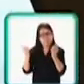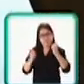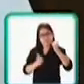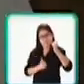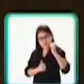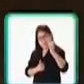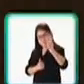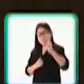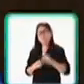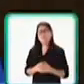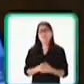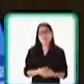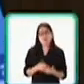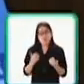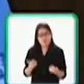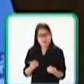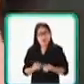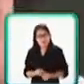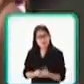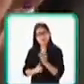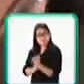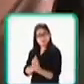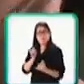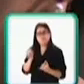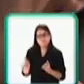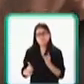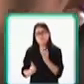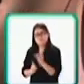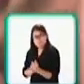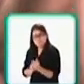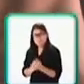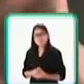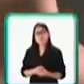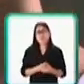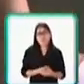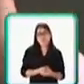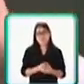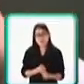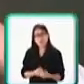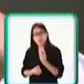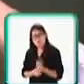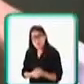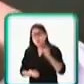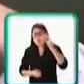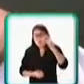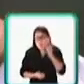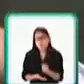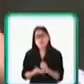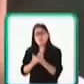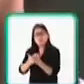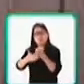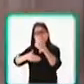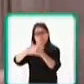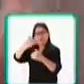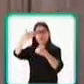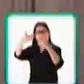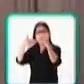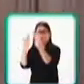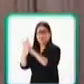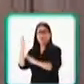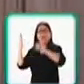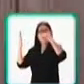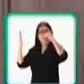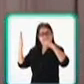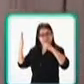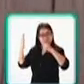คอีสานก็แก้เนื้อใหม่เป็นใช้สติพิจารณาเลือกกาช่องไดอยู่ที่ใจของท่านแทนนะ